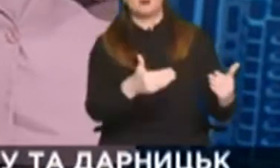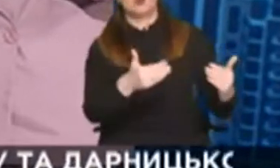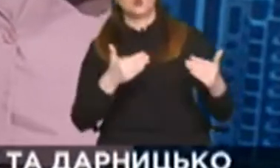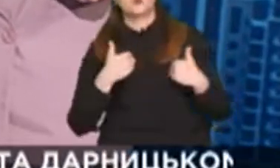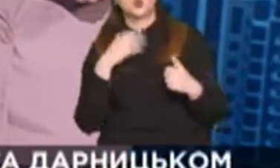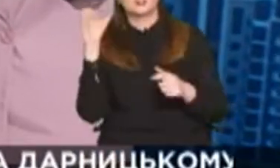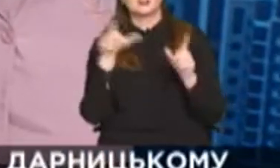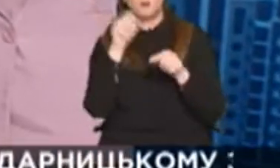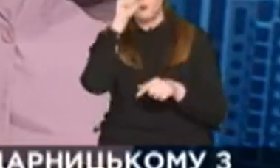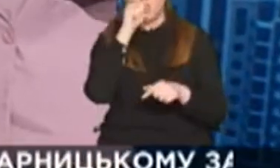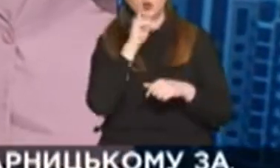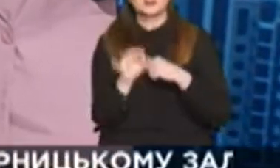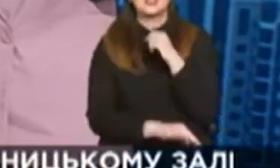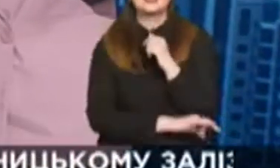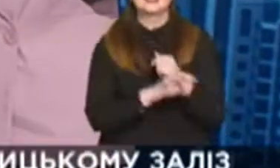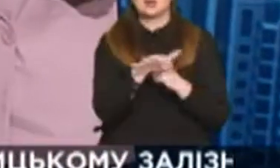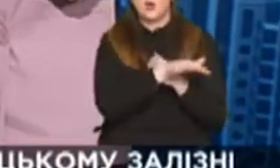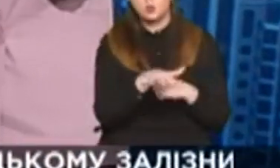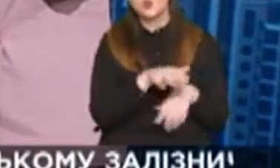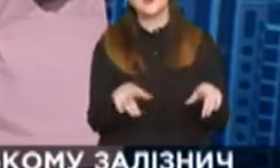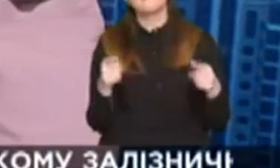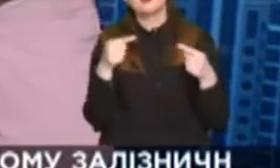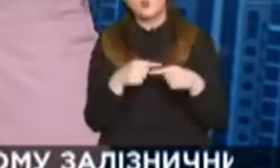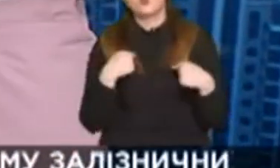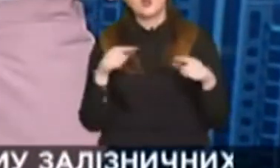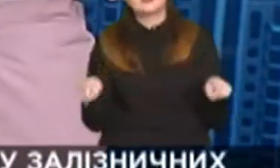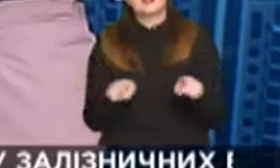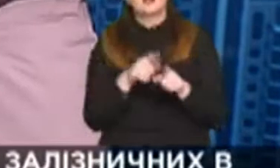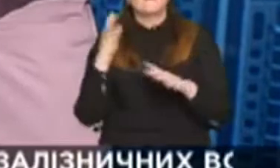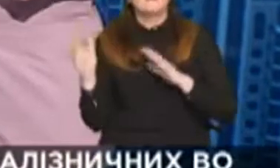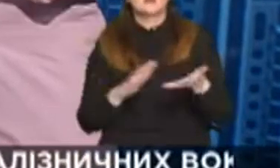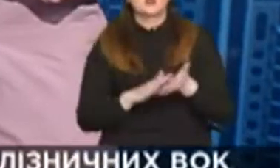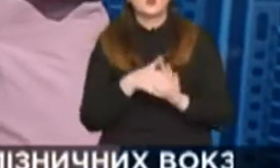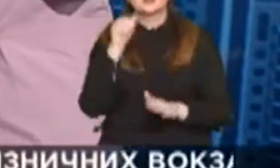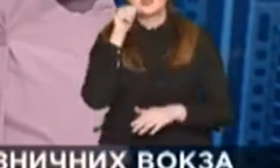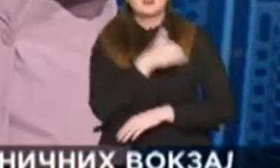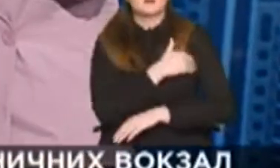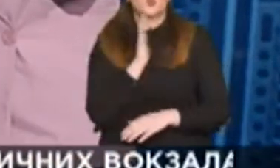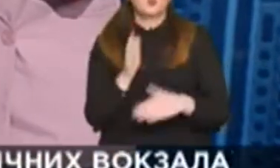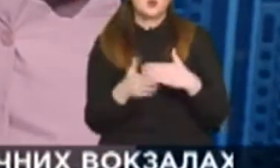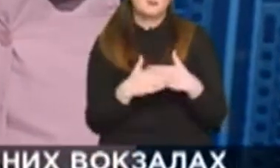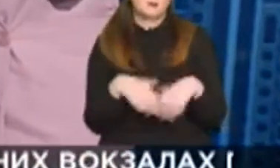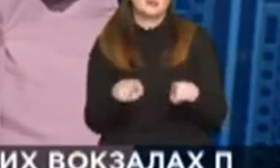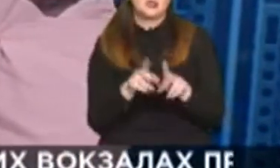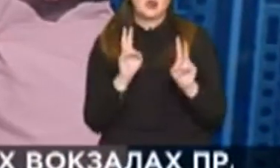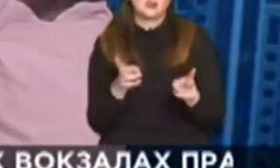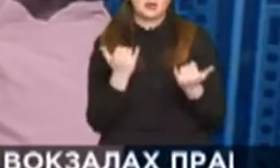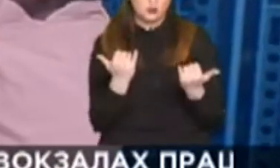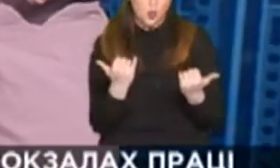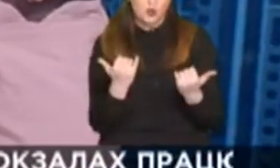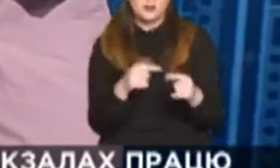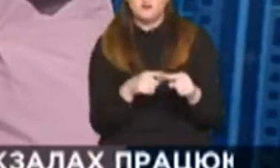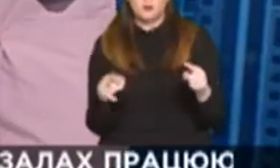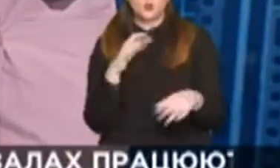до нас з морозами із заходу, відповідно, у нас утворюється така вітряна ситуація. Завтра температура буде приблизно така сама, як і